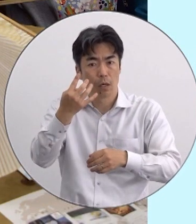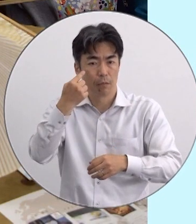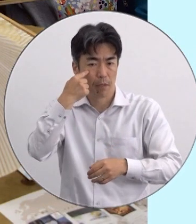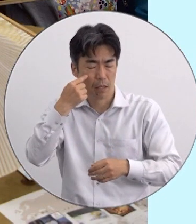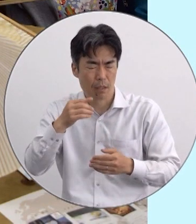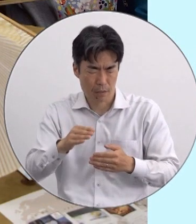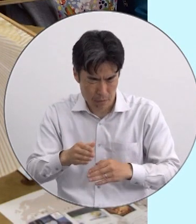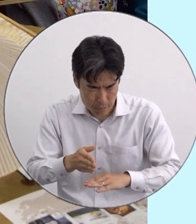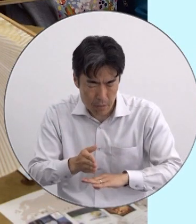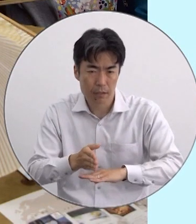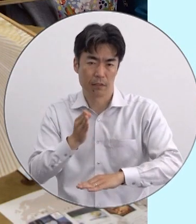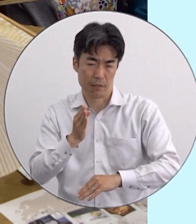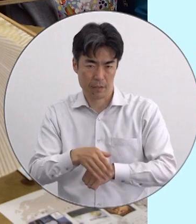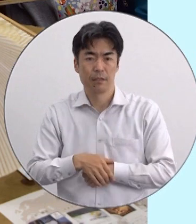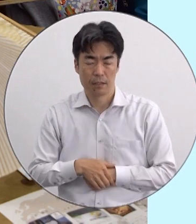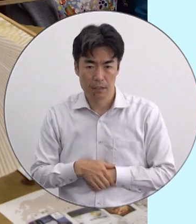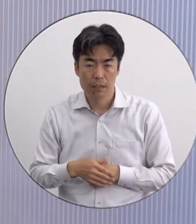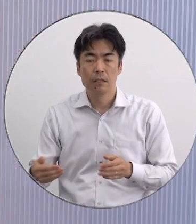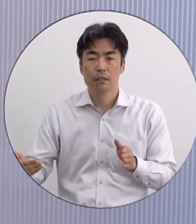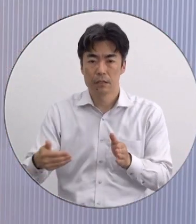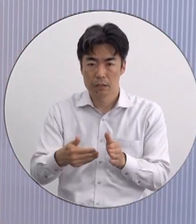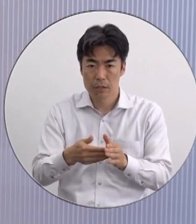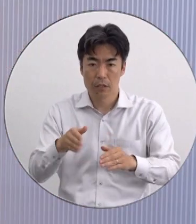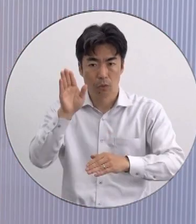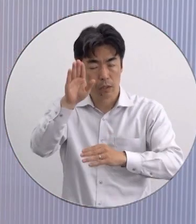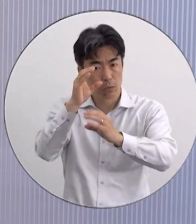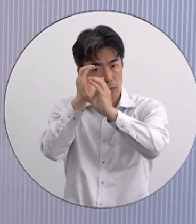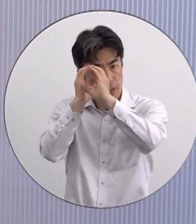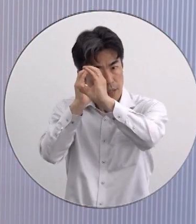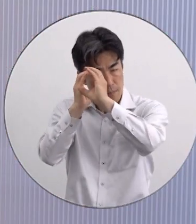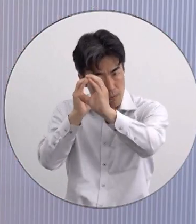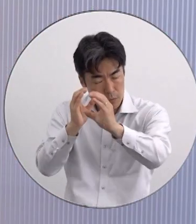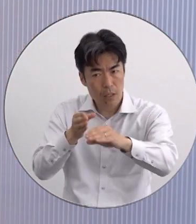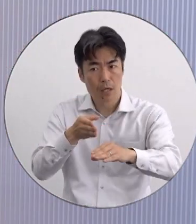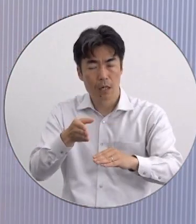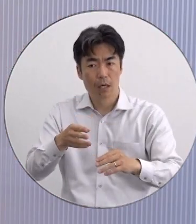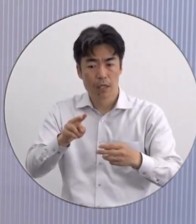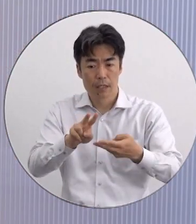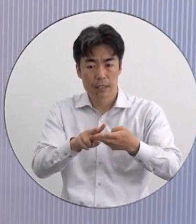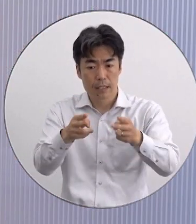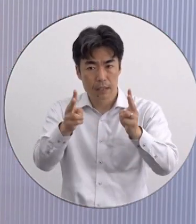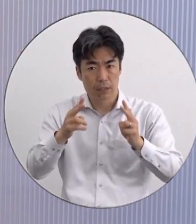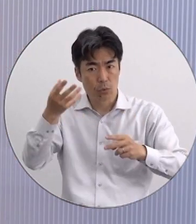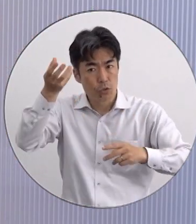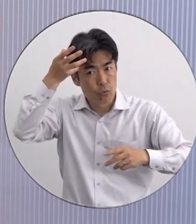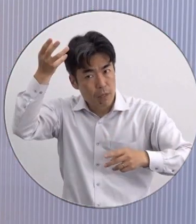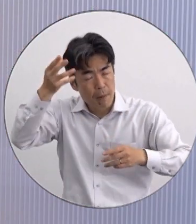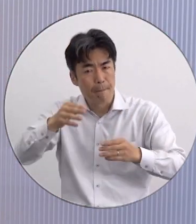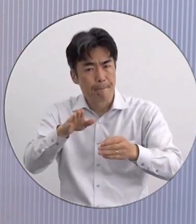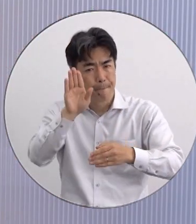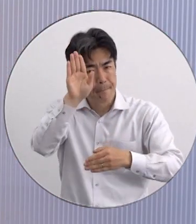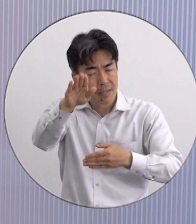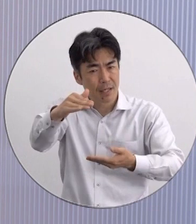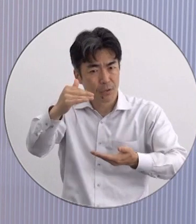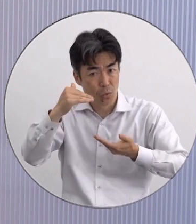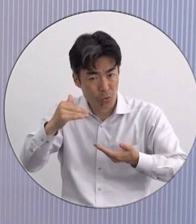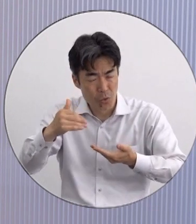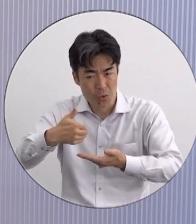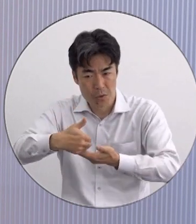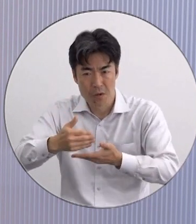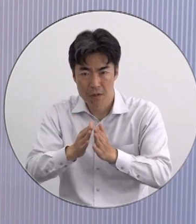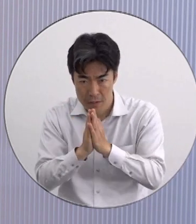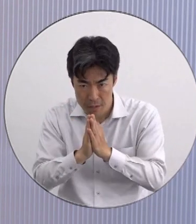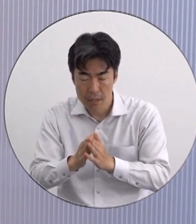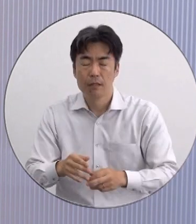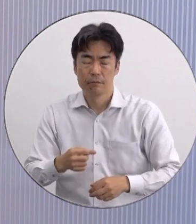っていうことで迎えることができました。 では最後に、今後の展望ですとか、伊橋さんの夢、こう未来のお話